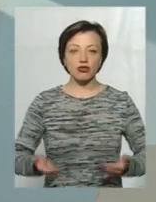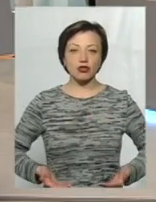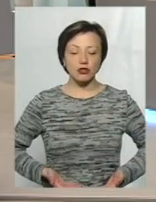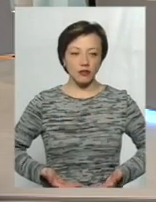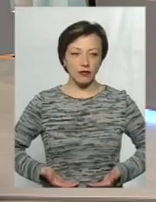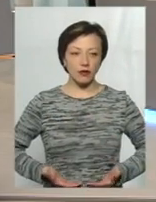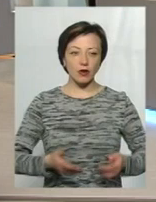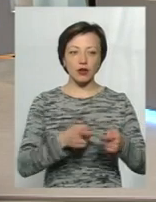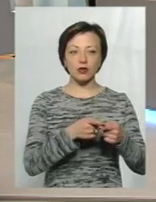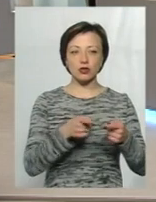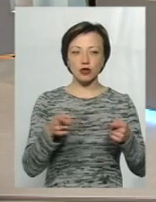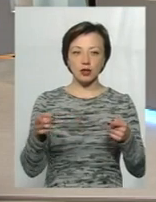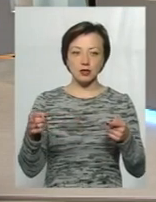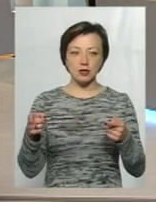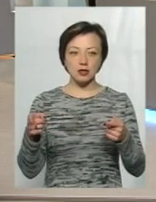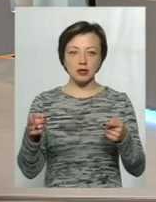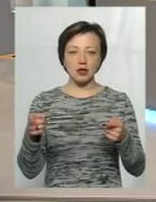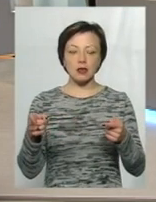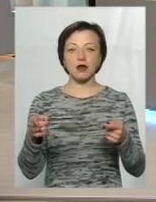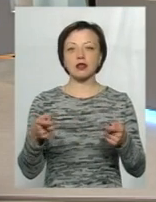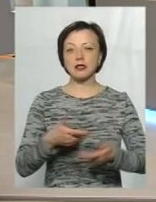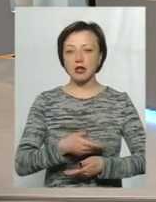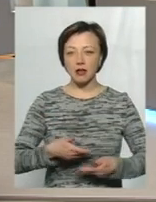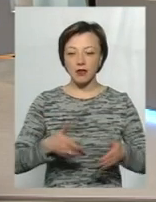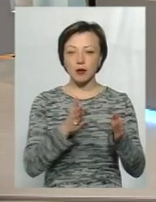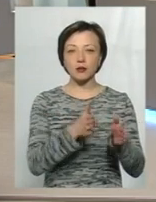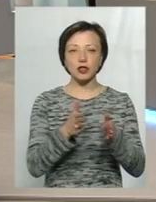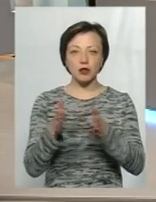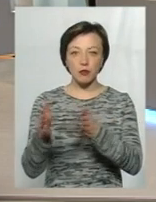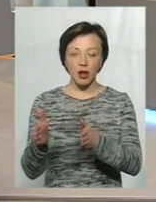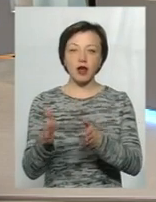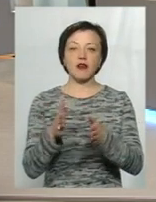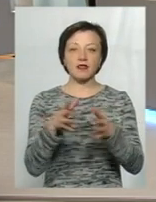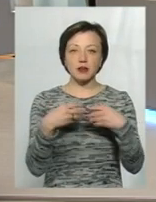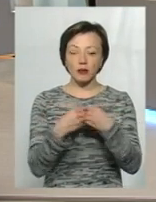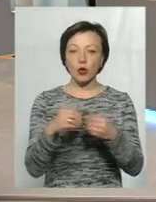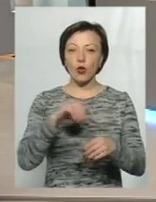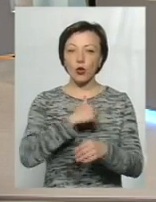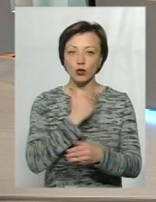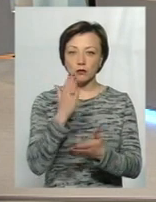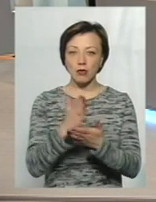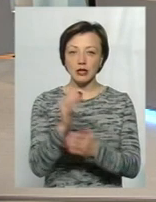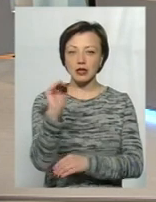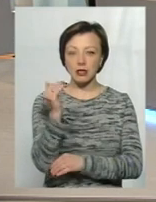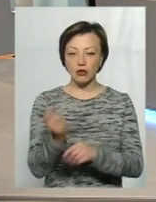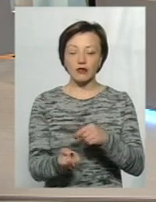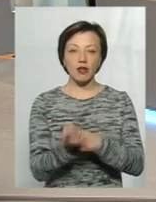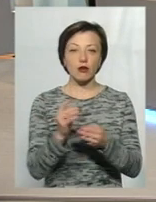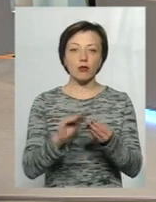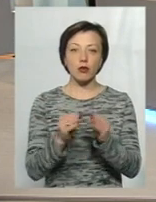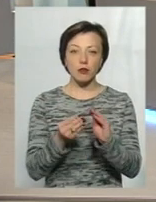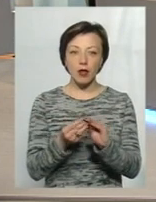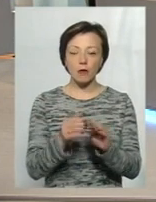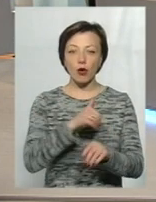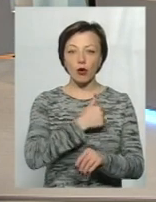живуть якийсь час статевим життям регулярно в сім'ї і хочуть завести дитину, і в них виникають якісь проблеми. Хочу